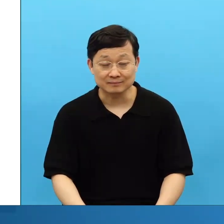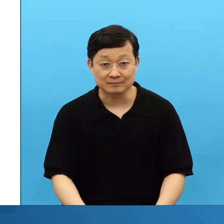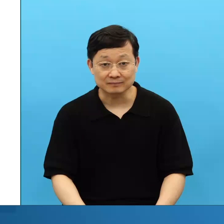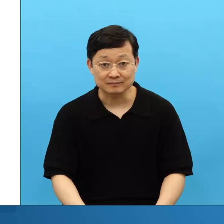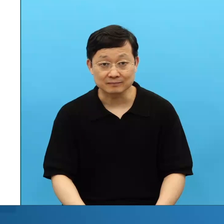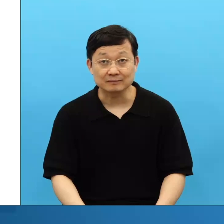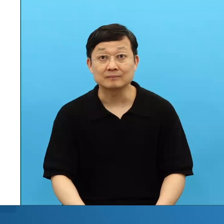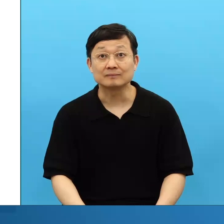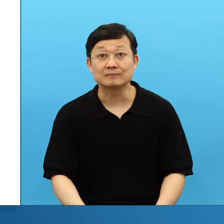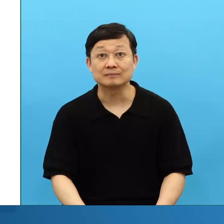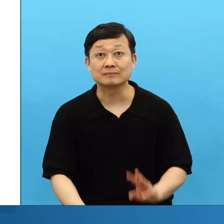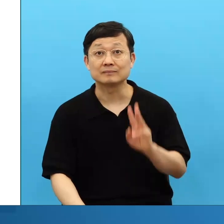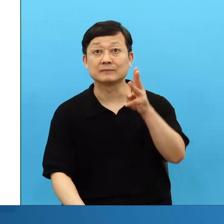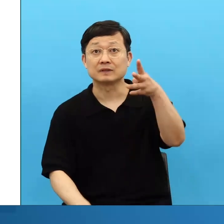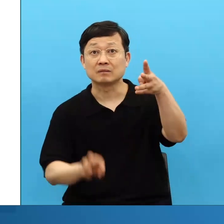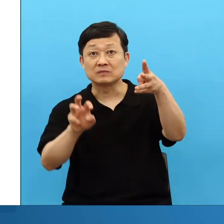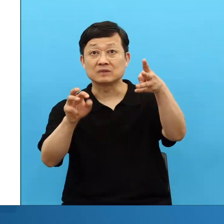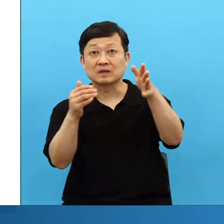3시 30분까지 마치